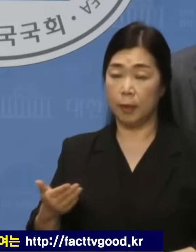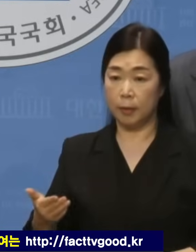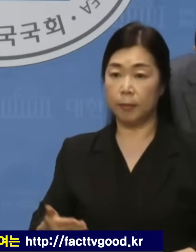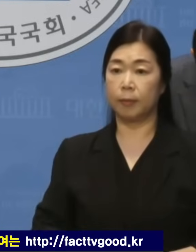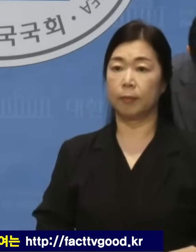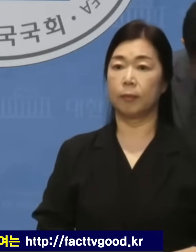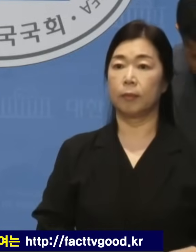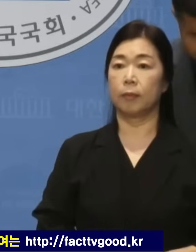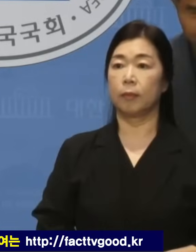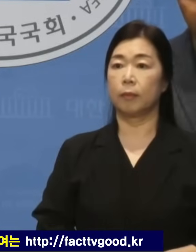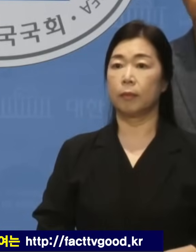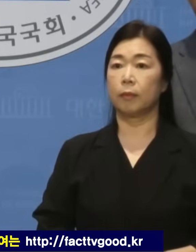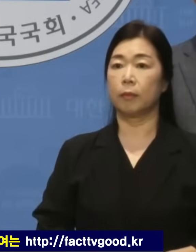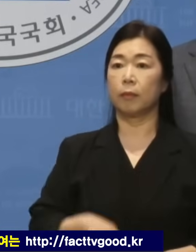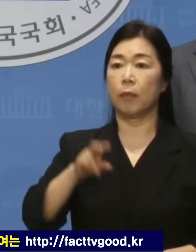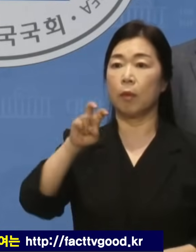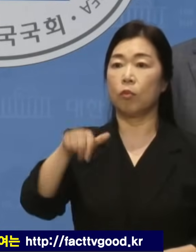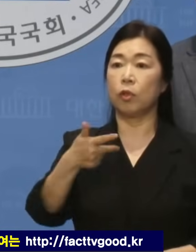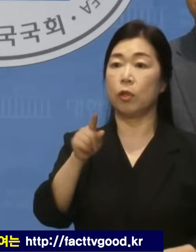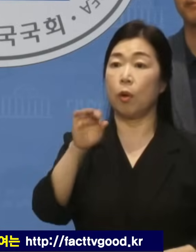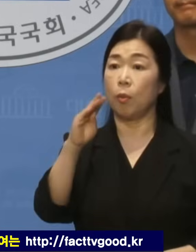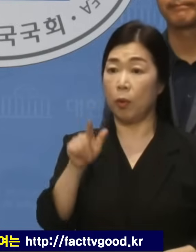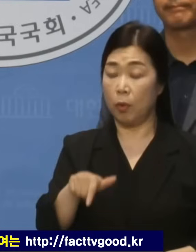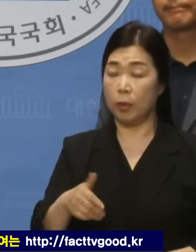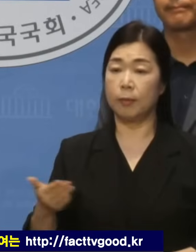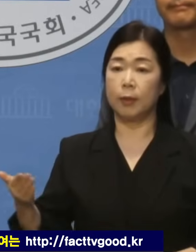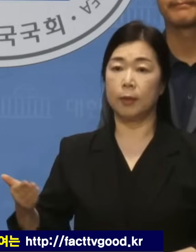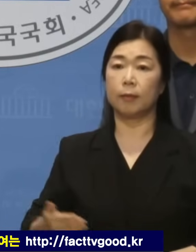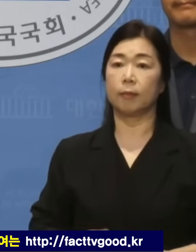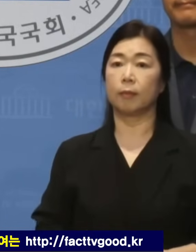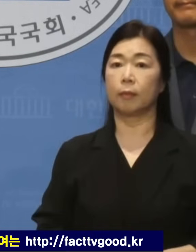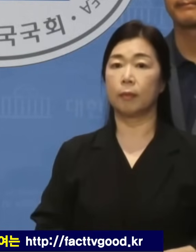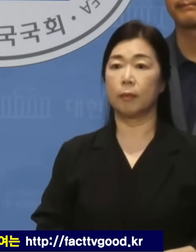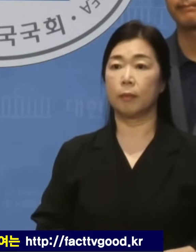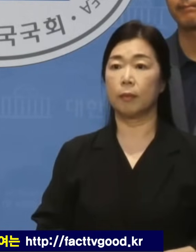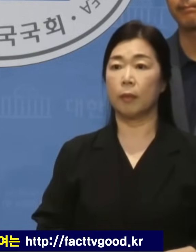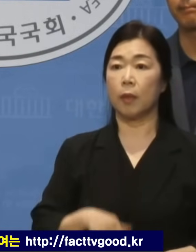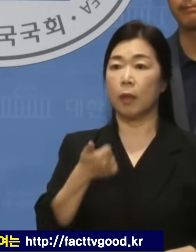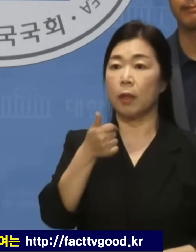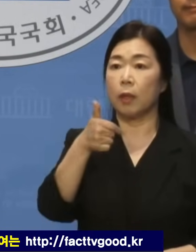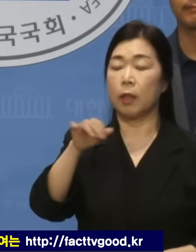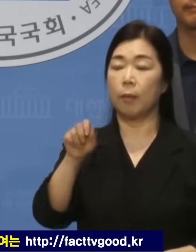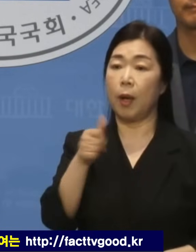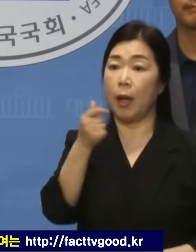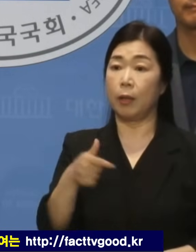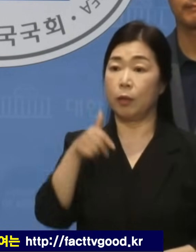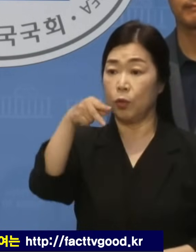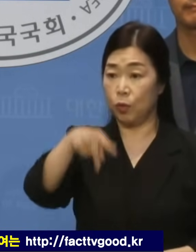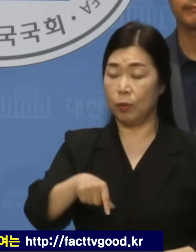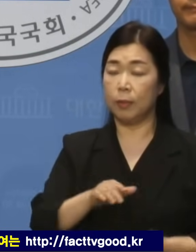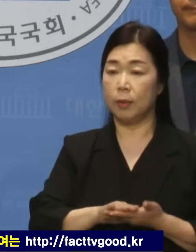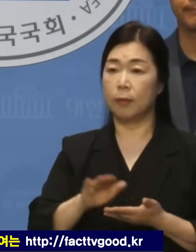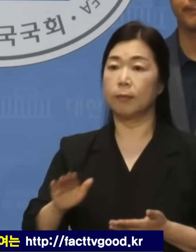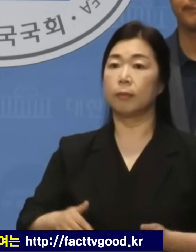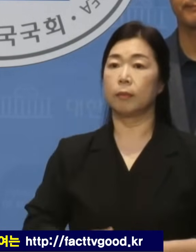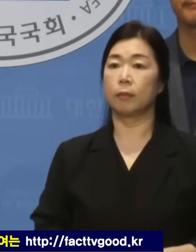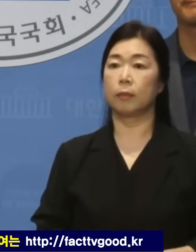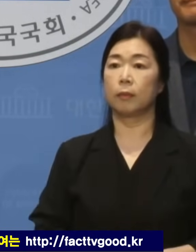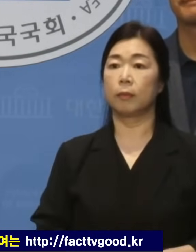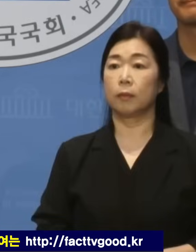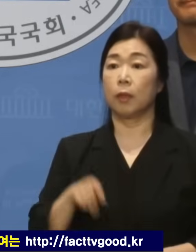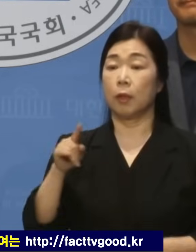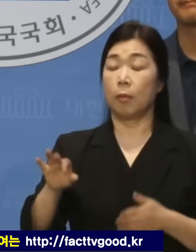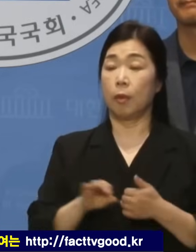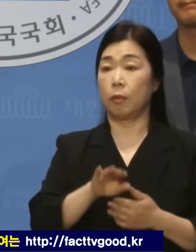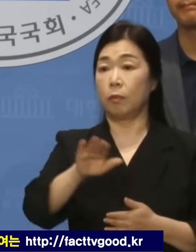참석하셨습니다. 문정복 의원님 참석하셨습니다. 김한규 의원님 참석하셨습니다.